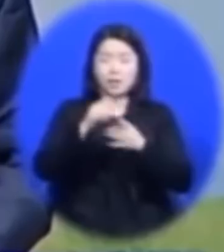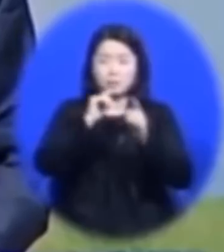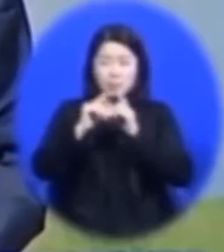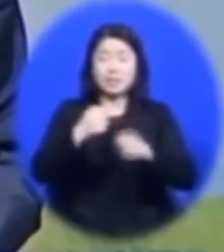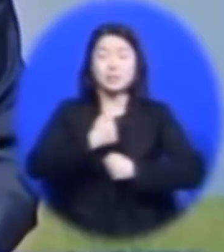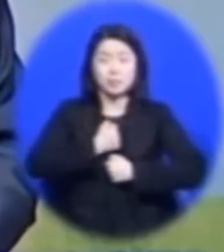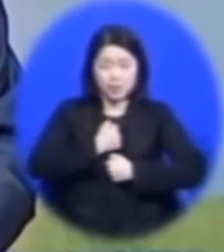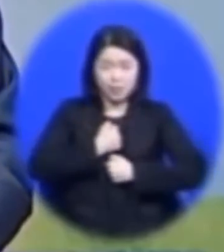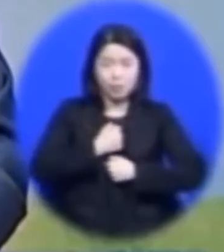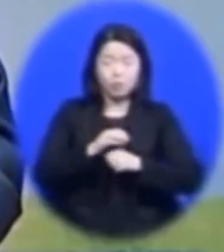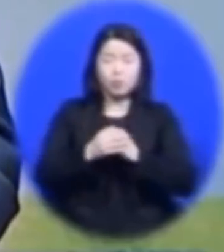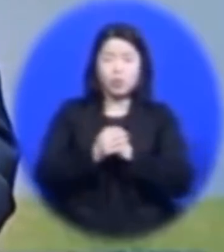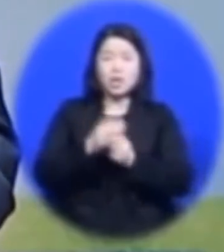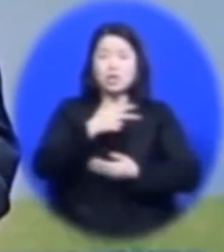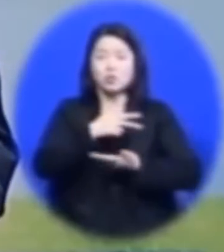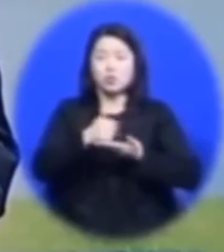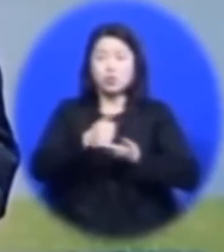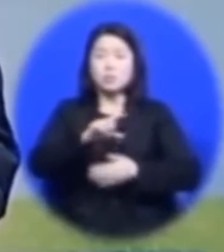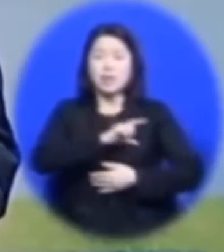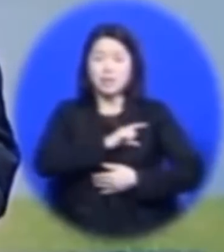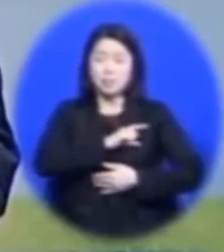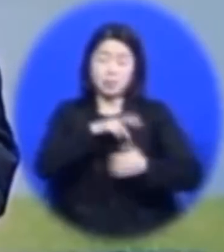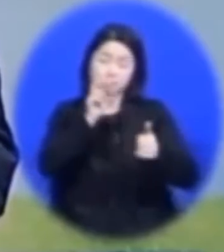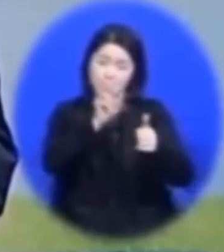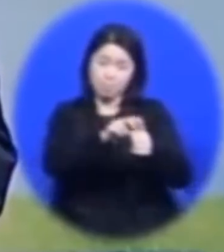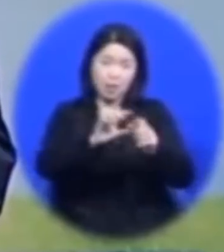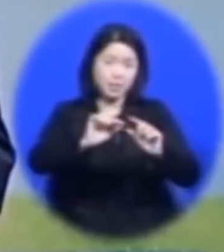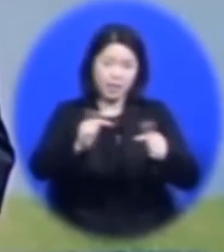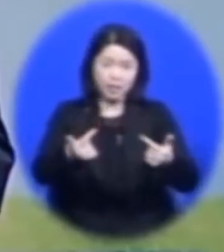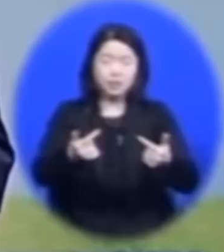지키고 주님의 이름을 배반하지 않았다